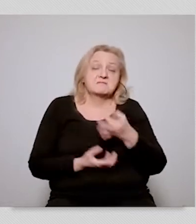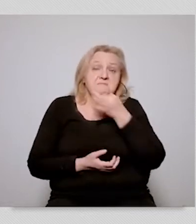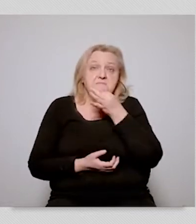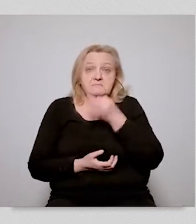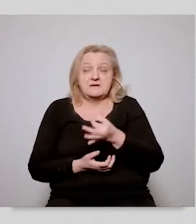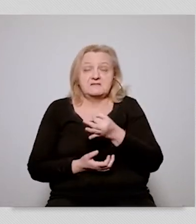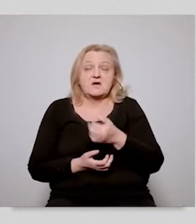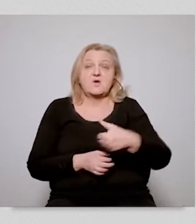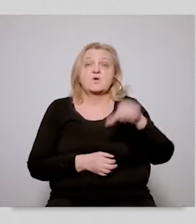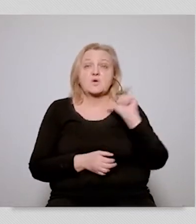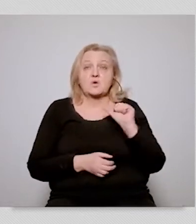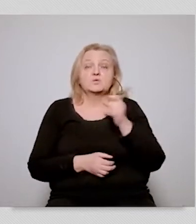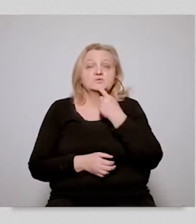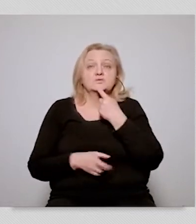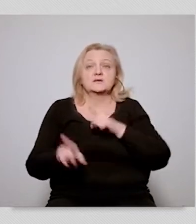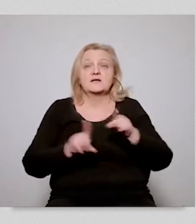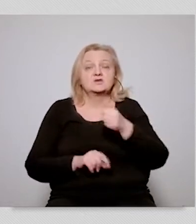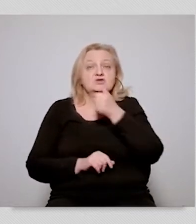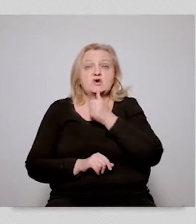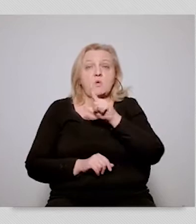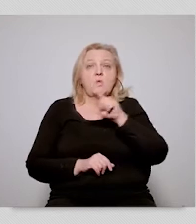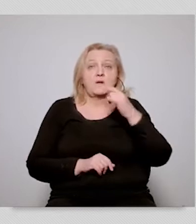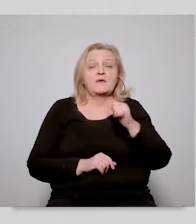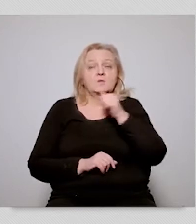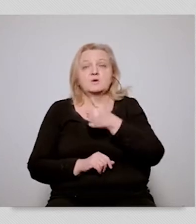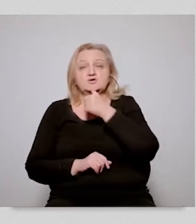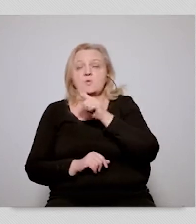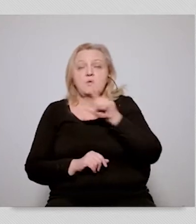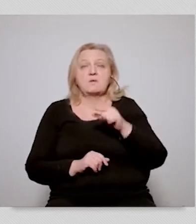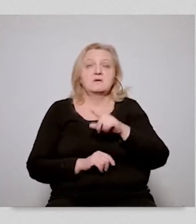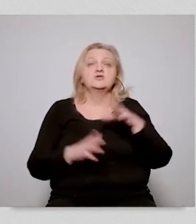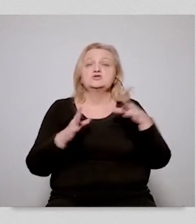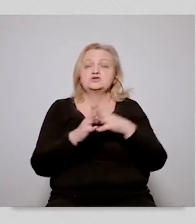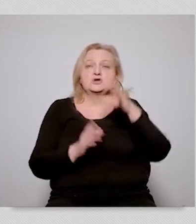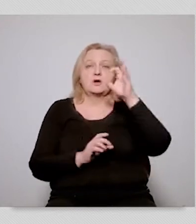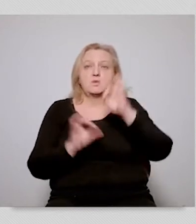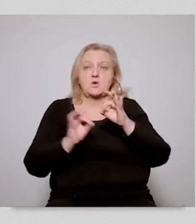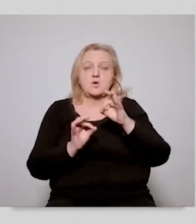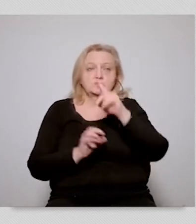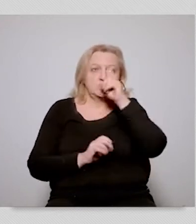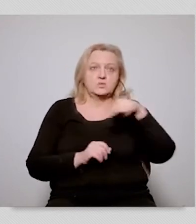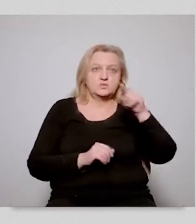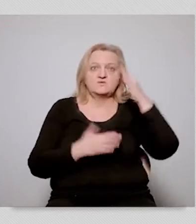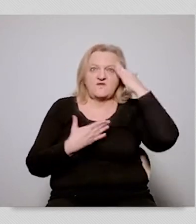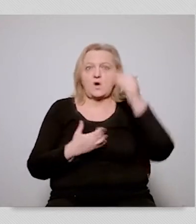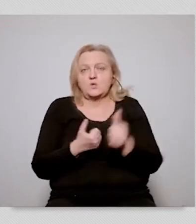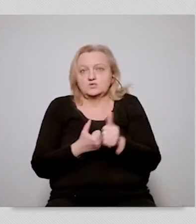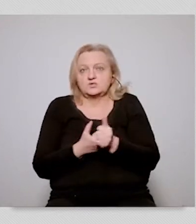jeszcze sprzed roku, co to znaczy Zielony Ład, Europejski Zielony Ład, to tylko 10% badanych w Polsce było w stanie